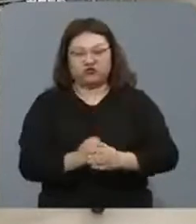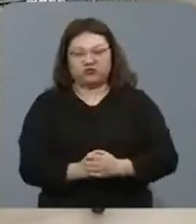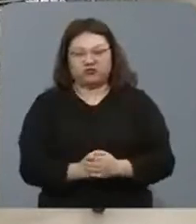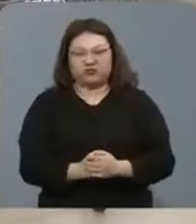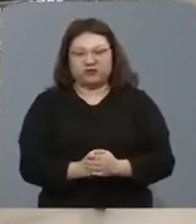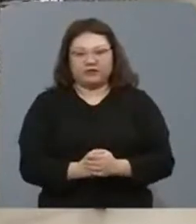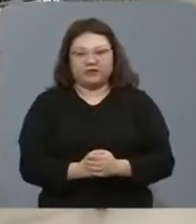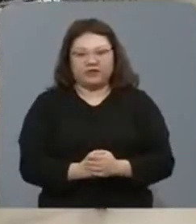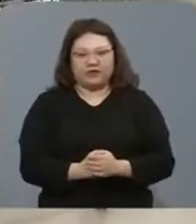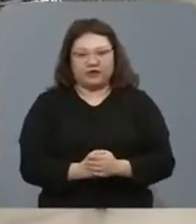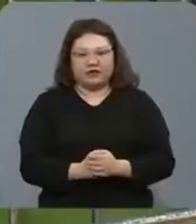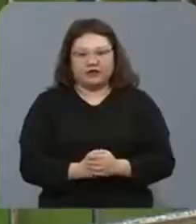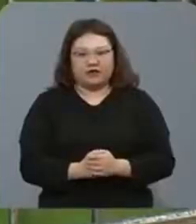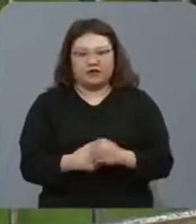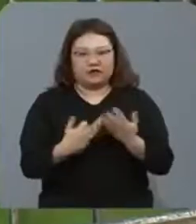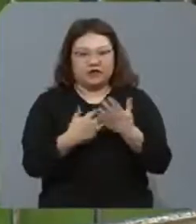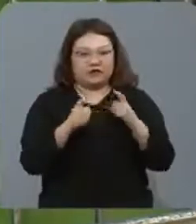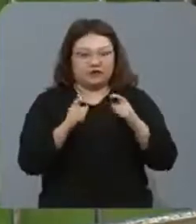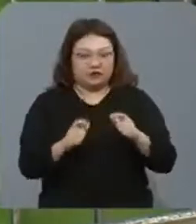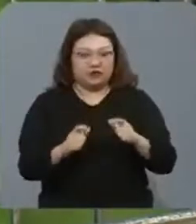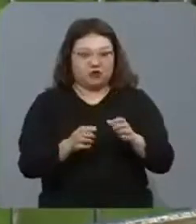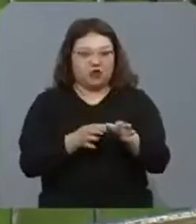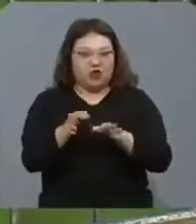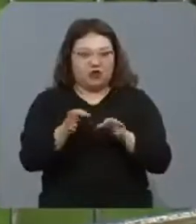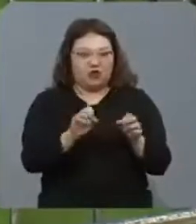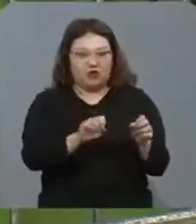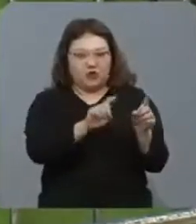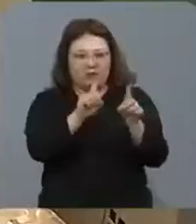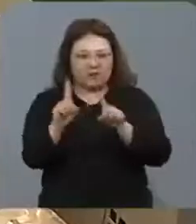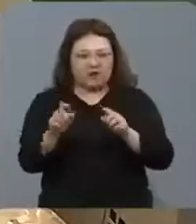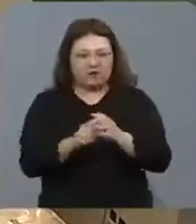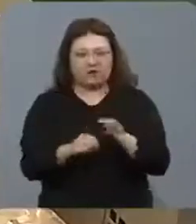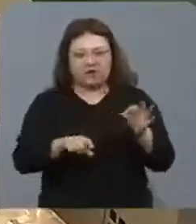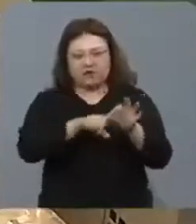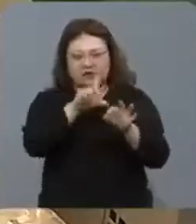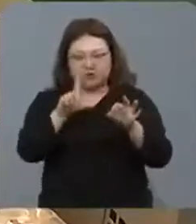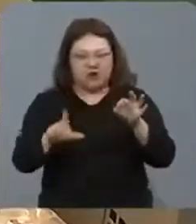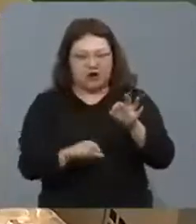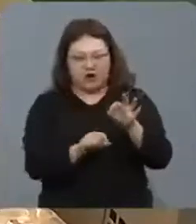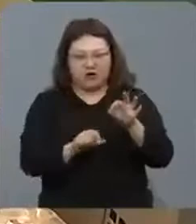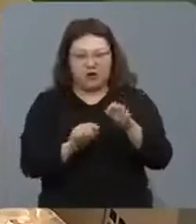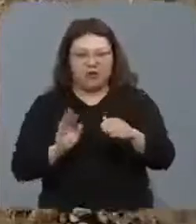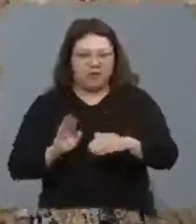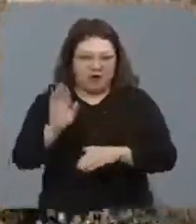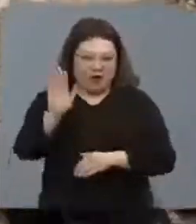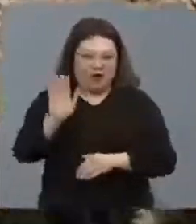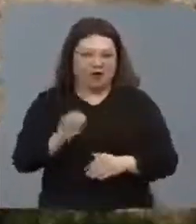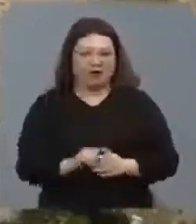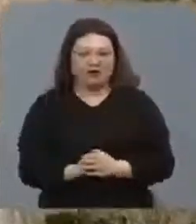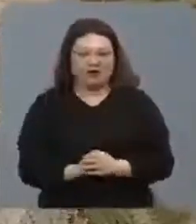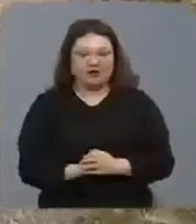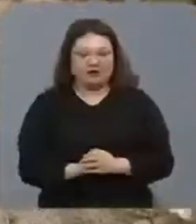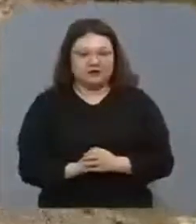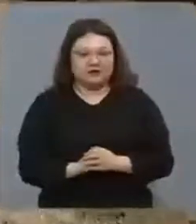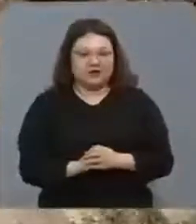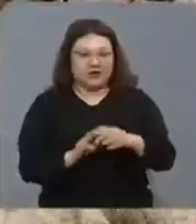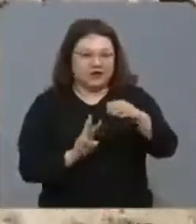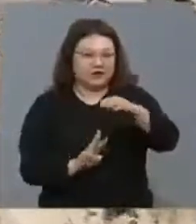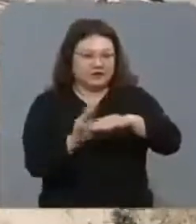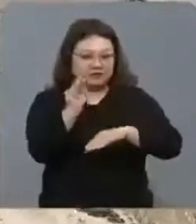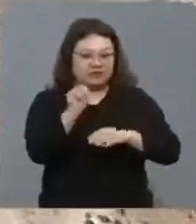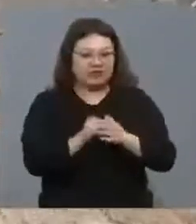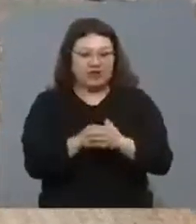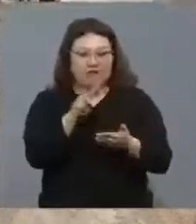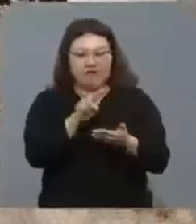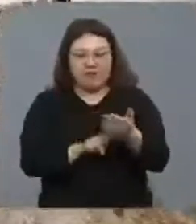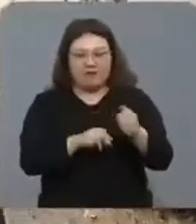한편 그간 주춤했던 제주 실물경제 회복세도 지난달 반등한 것으로 나타났습니다. 지난 3분기 소매